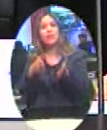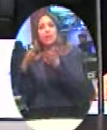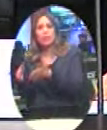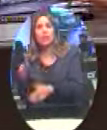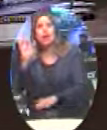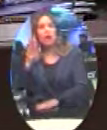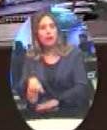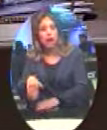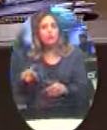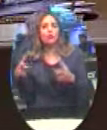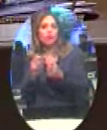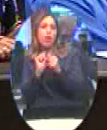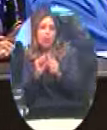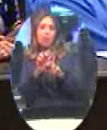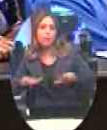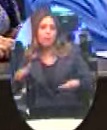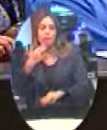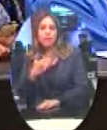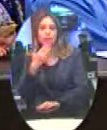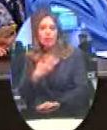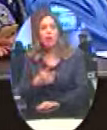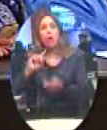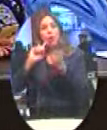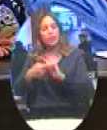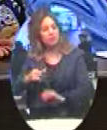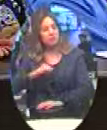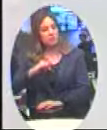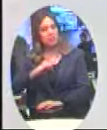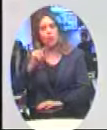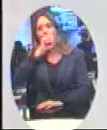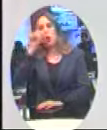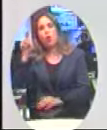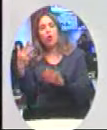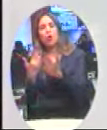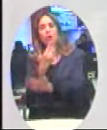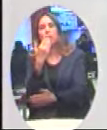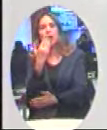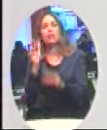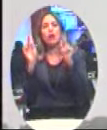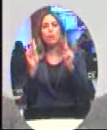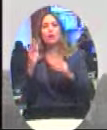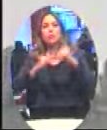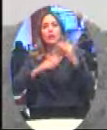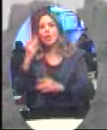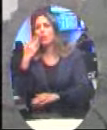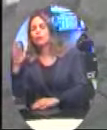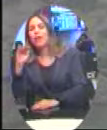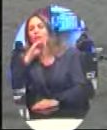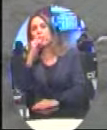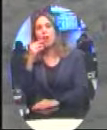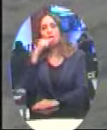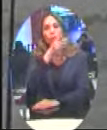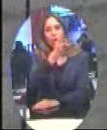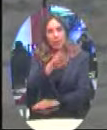בצלאל סמוטריץ' ואורית סטרוק הופכת להיות אטרקטיבית, כשהכותרת של הדיון, הקפאת הבנייה בירושלים ומעלה אדומים, משכה אליו